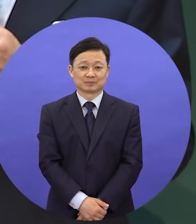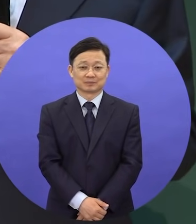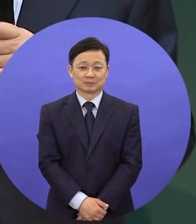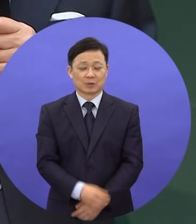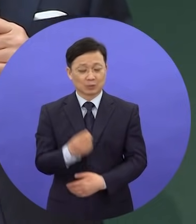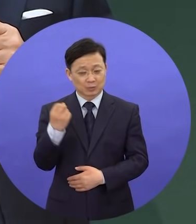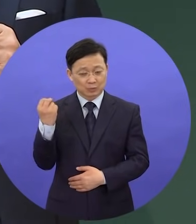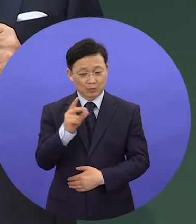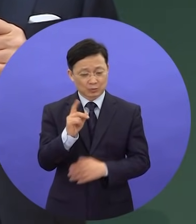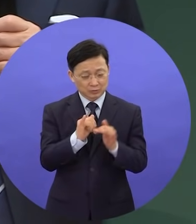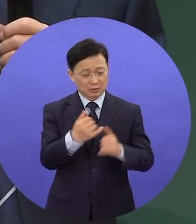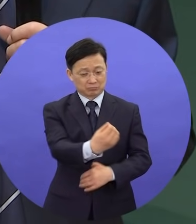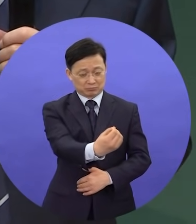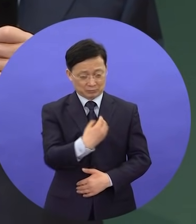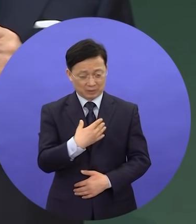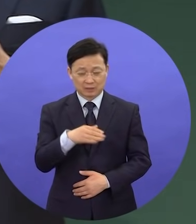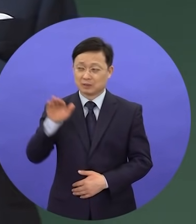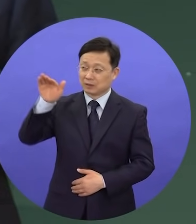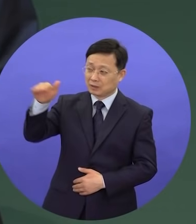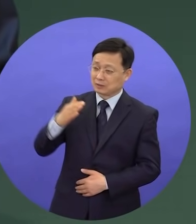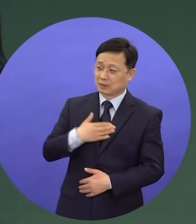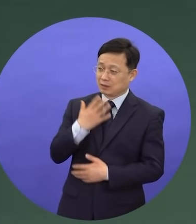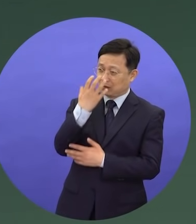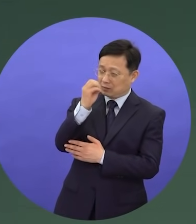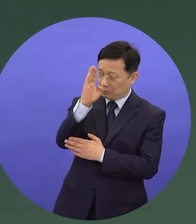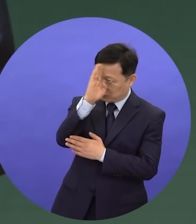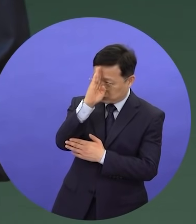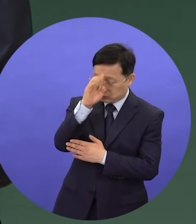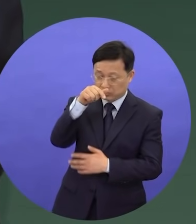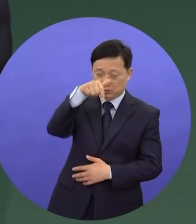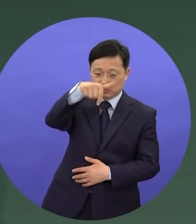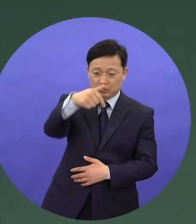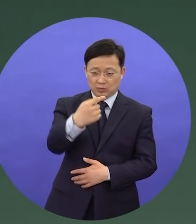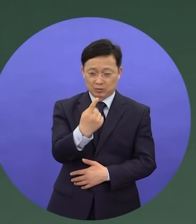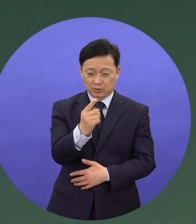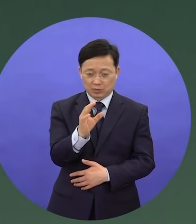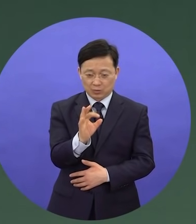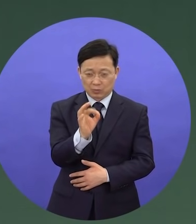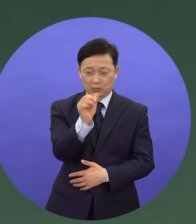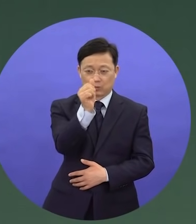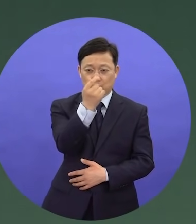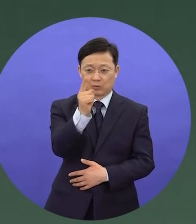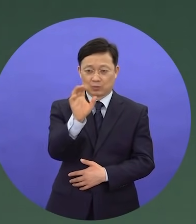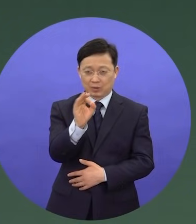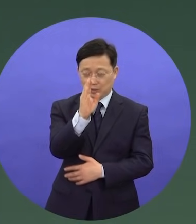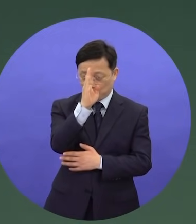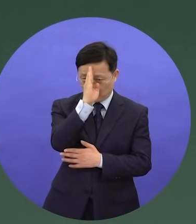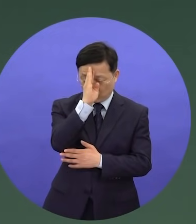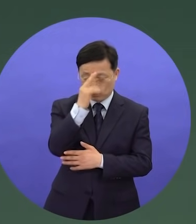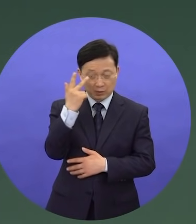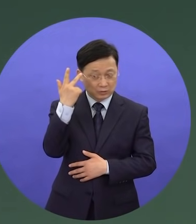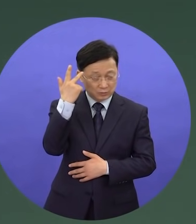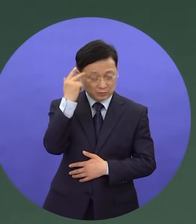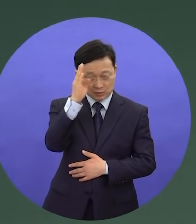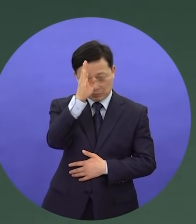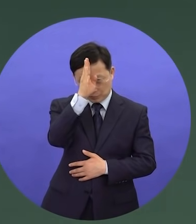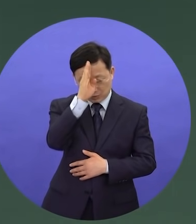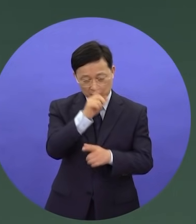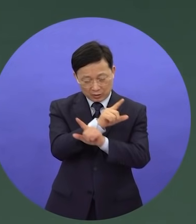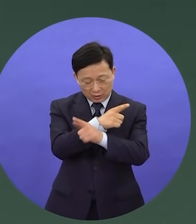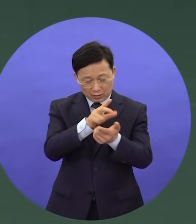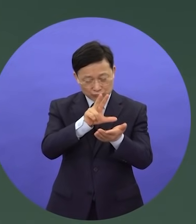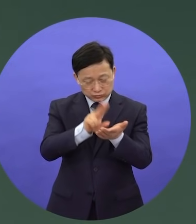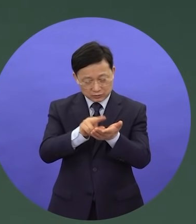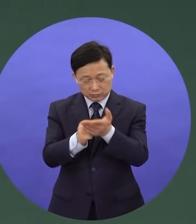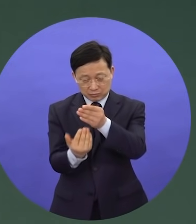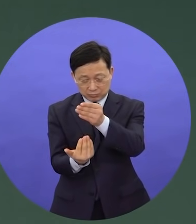또 어떤 사람은 나는 막 우울증도 생기고 공황장애도 생기고 정신병도 생기고 막 너무 힘들다. Or some people might say things are so